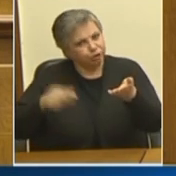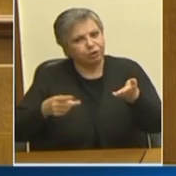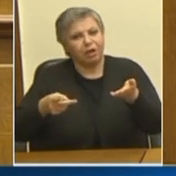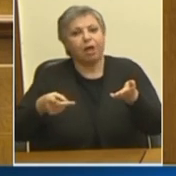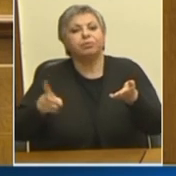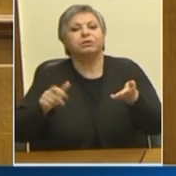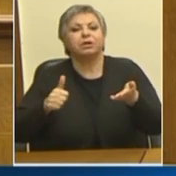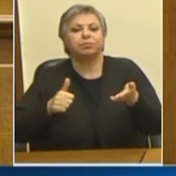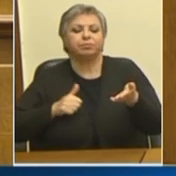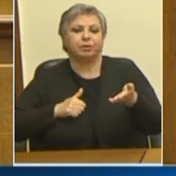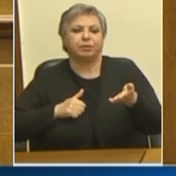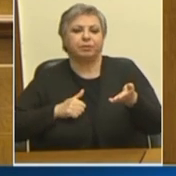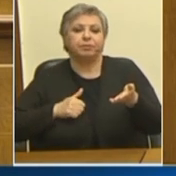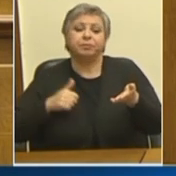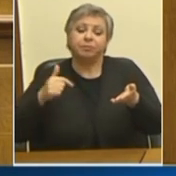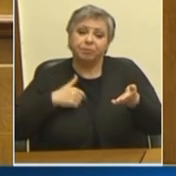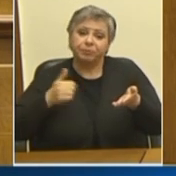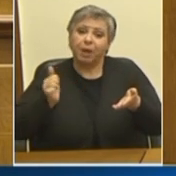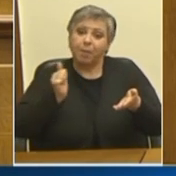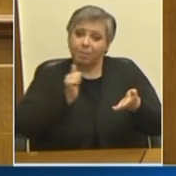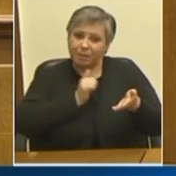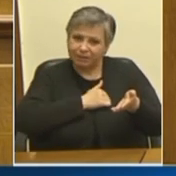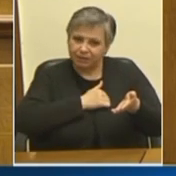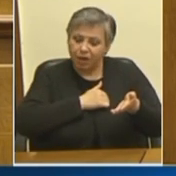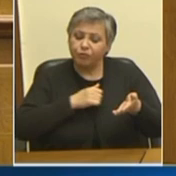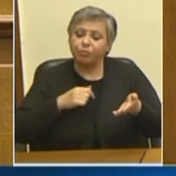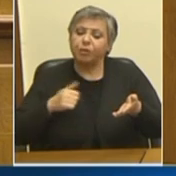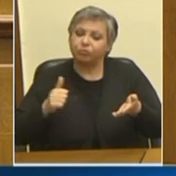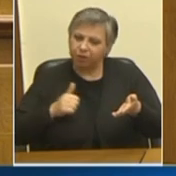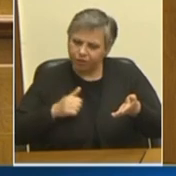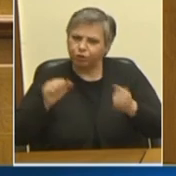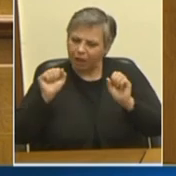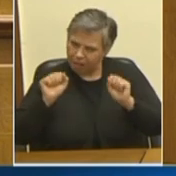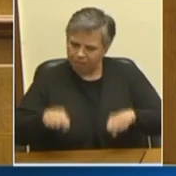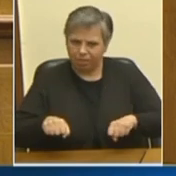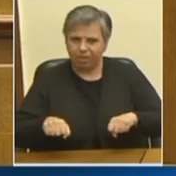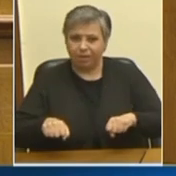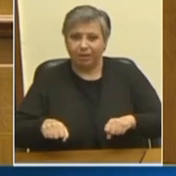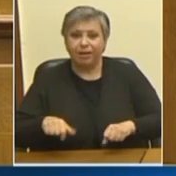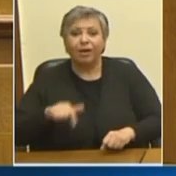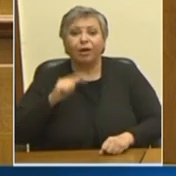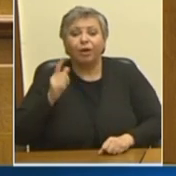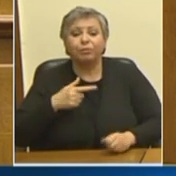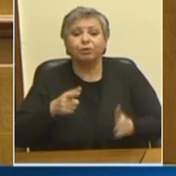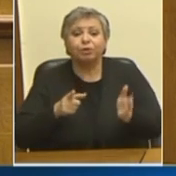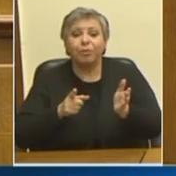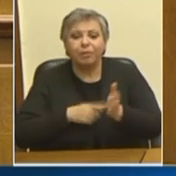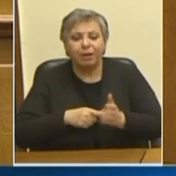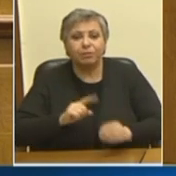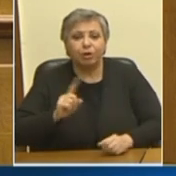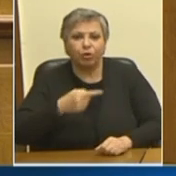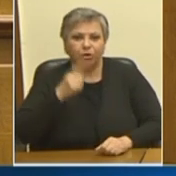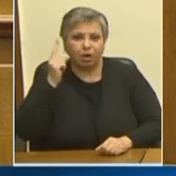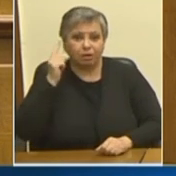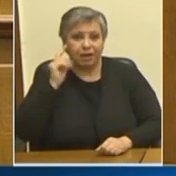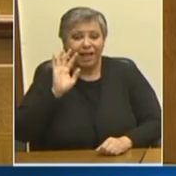να υπάρχουν ιδιωτικά πανεπιστήμια. Αν όμως τα δρομολογήσουμε από σήμερα, θα έχουμε την απαξίωση